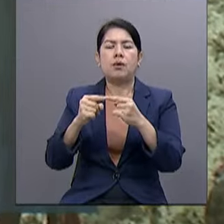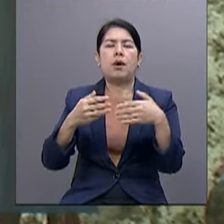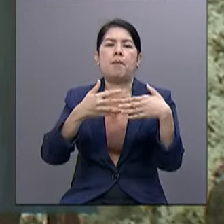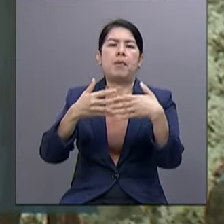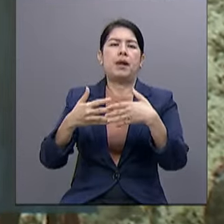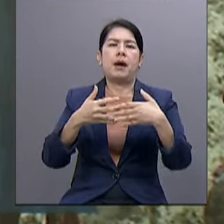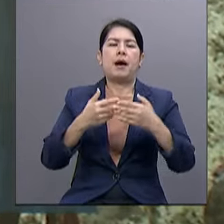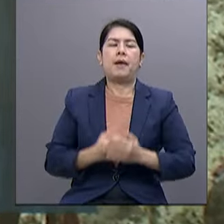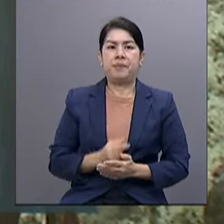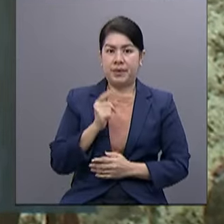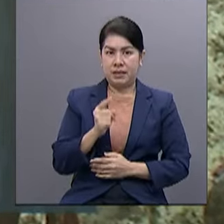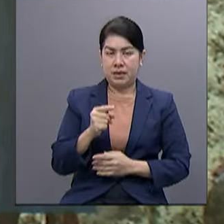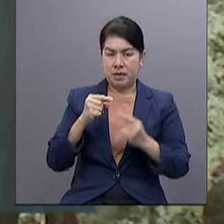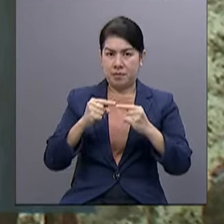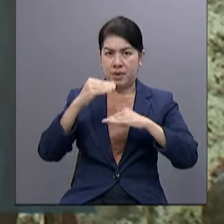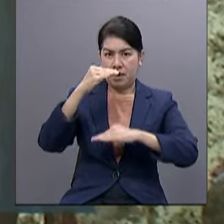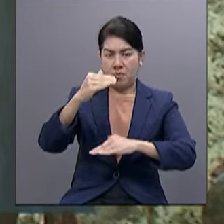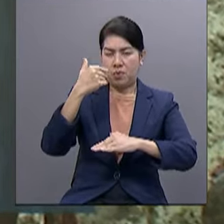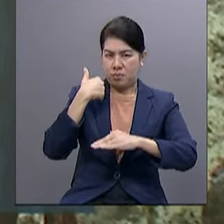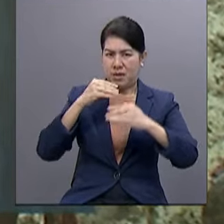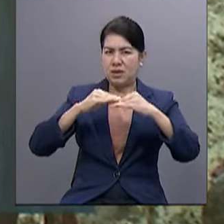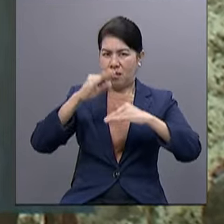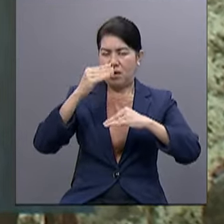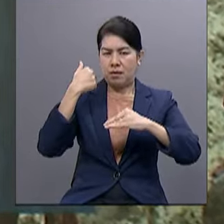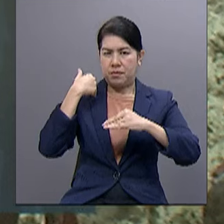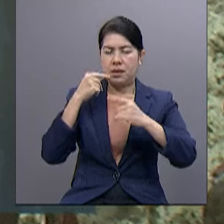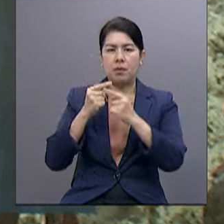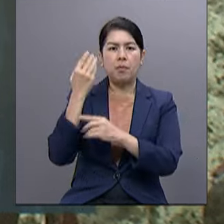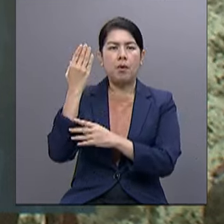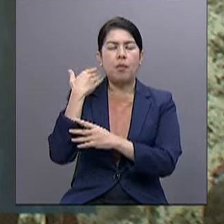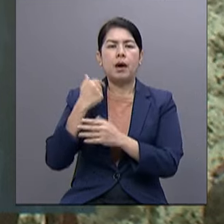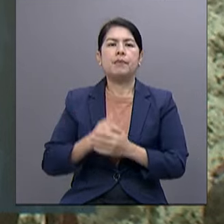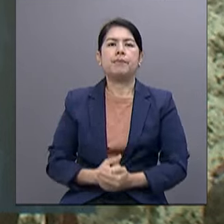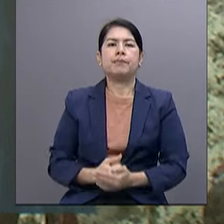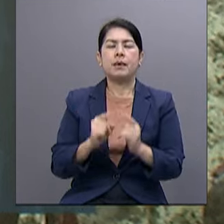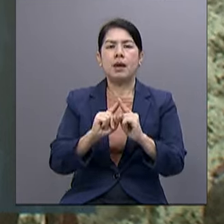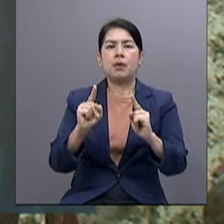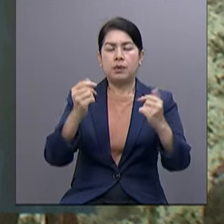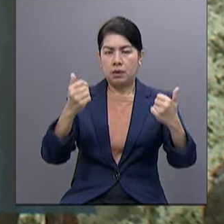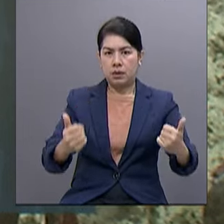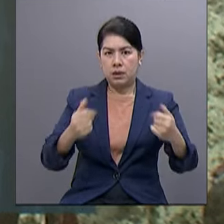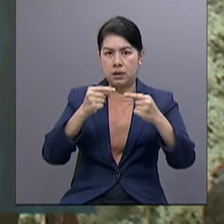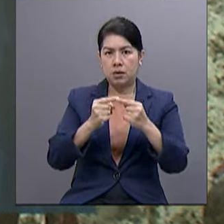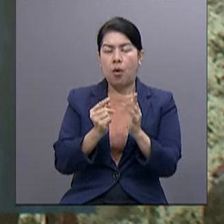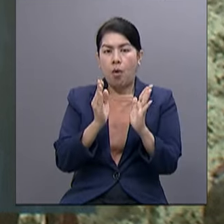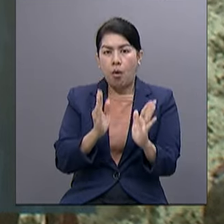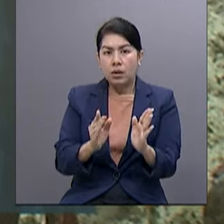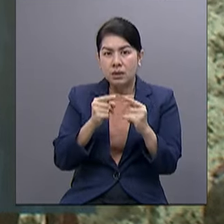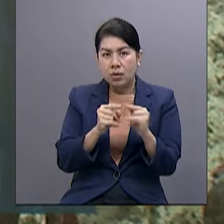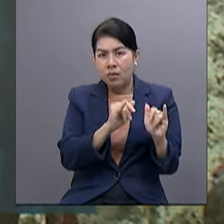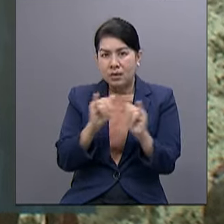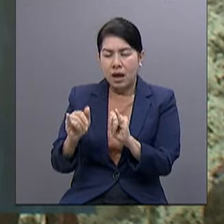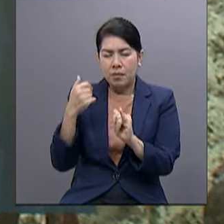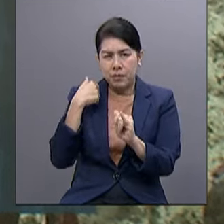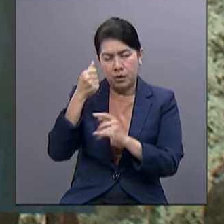ฑ์ล่าสุดตามคำสั่งที่ไบเดนเขาประกาศออกมาเมื่อวานนี้ค่ะขณะที่ปัจจุบันเองอยู่ที่ประมาณวันละ 6,000